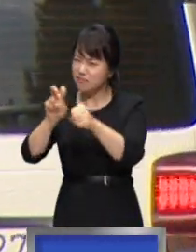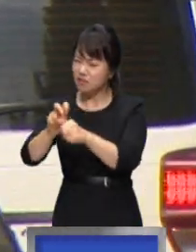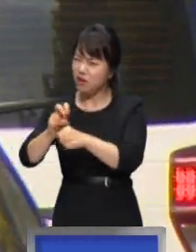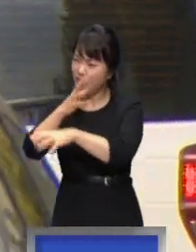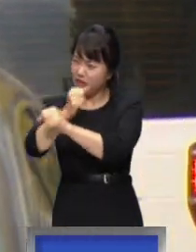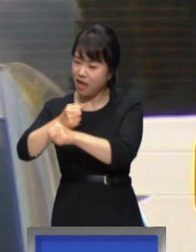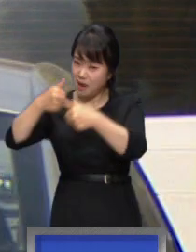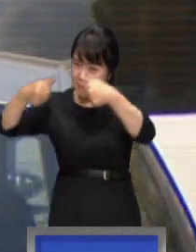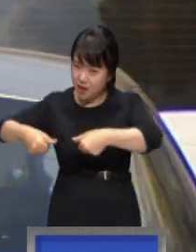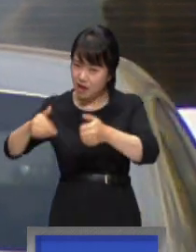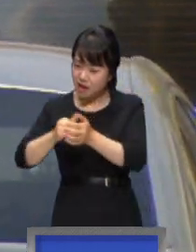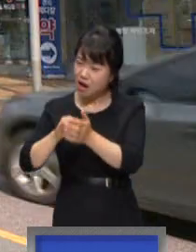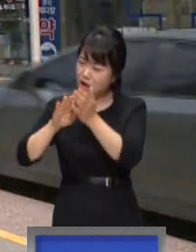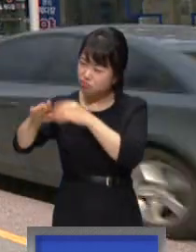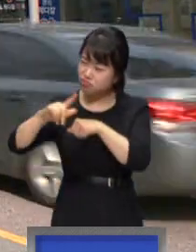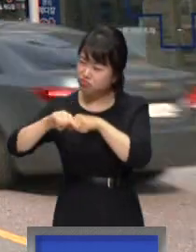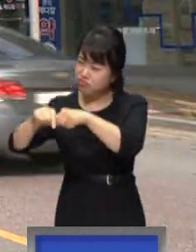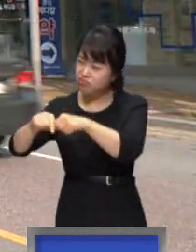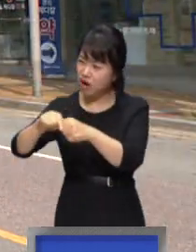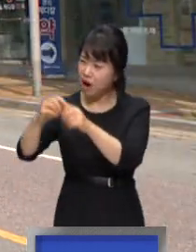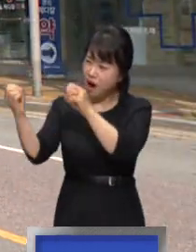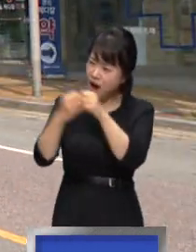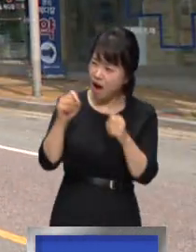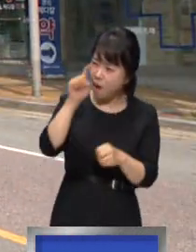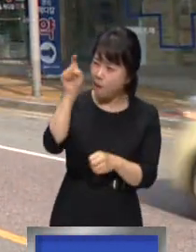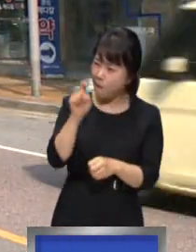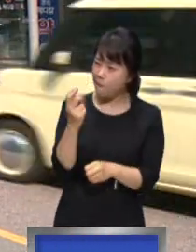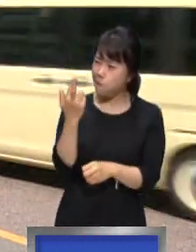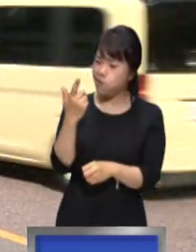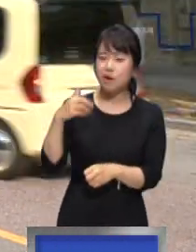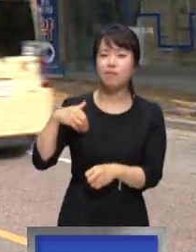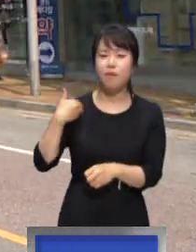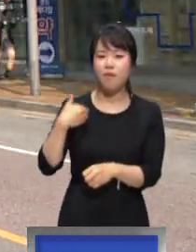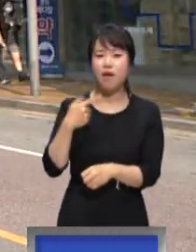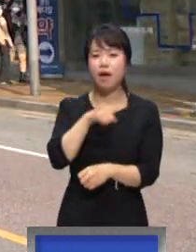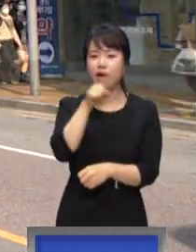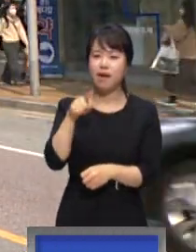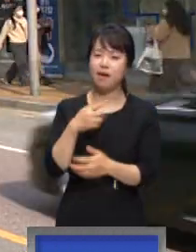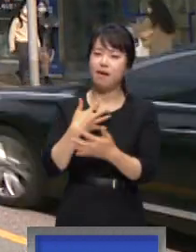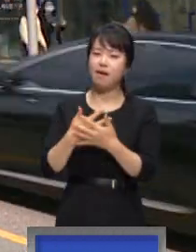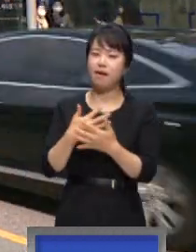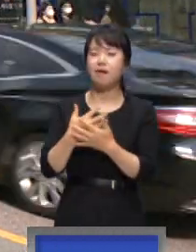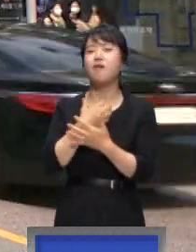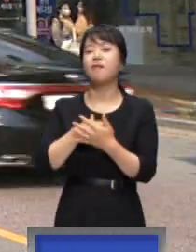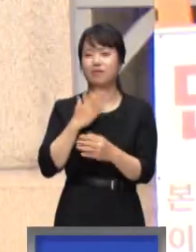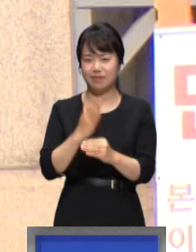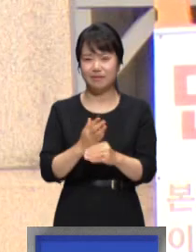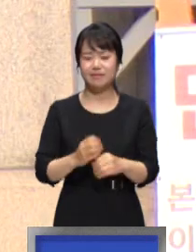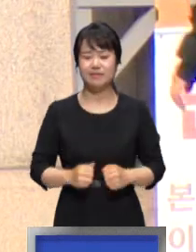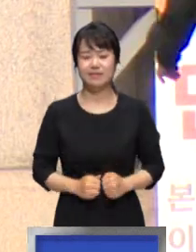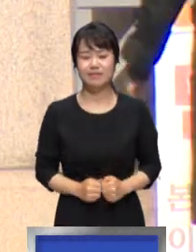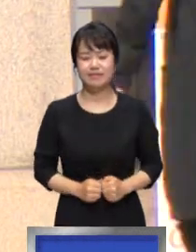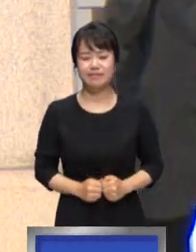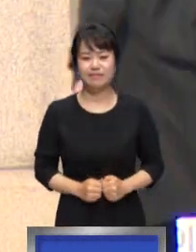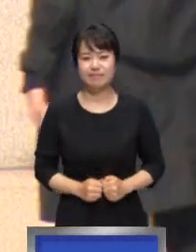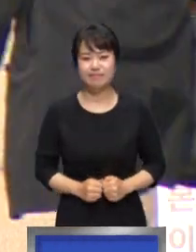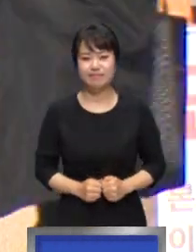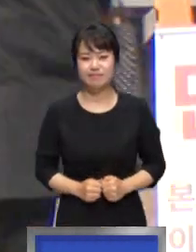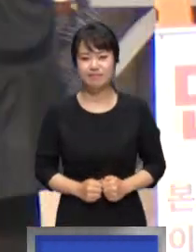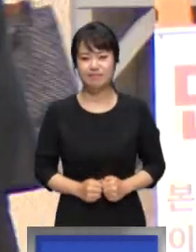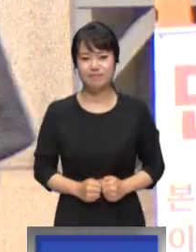계약 기간은 향후 또 다른 소송의 빌미가 될지 모른다는 찜찜함으로 남고 있습니다. BTV